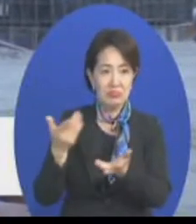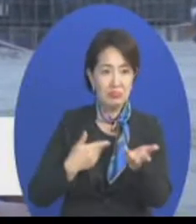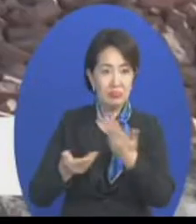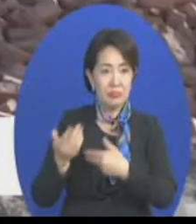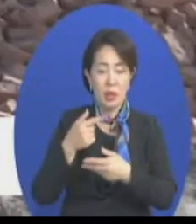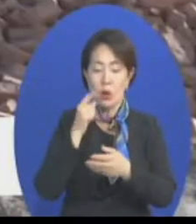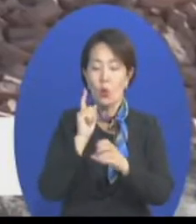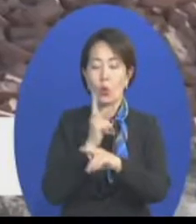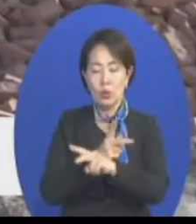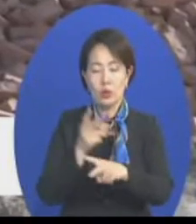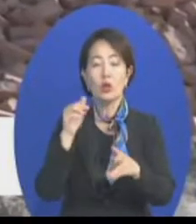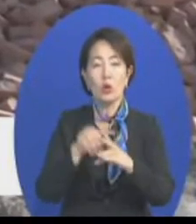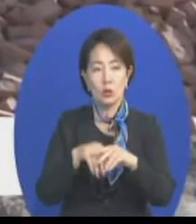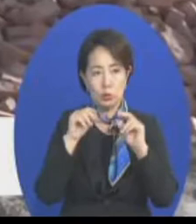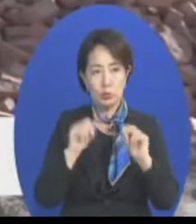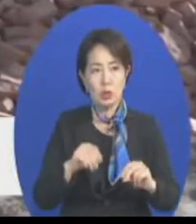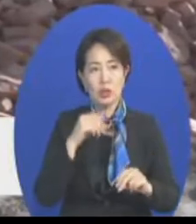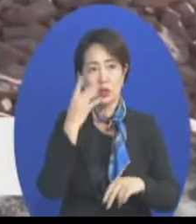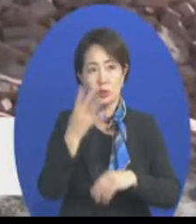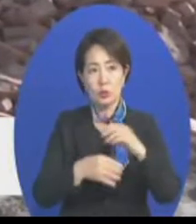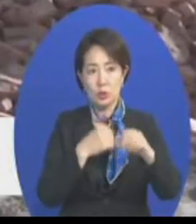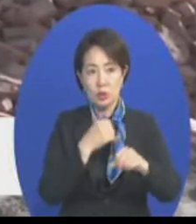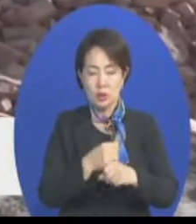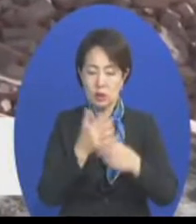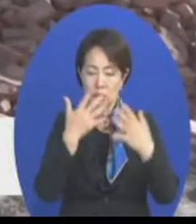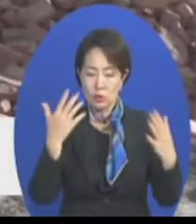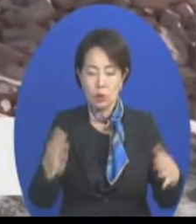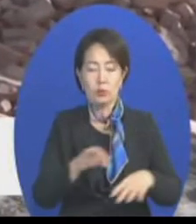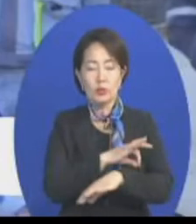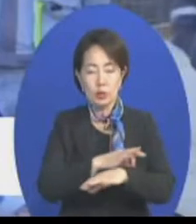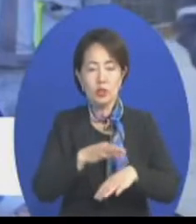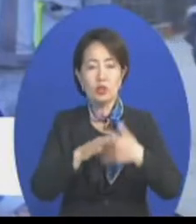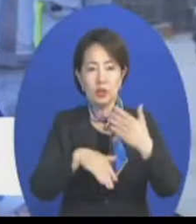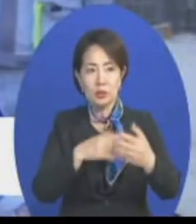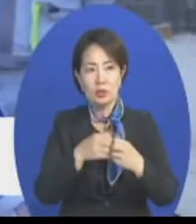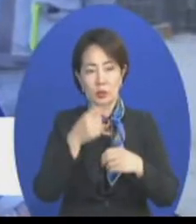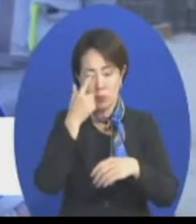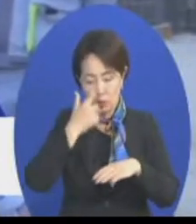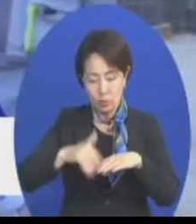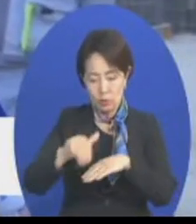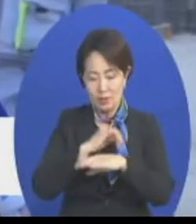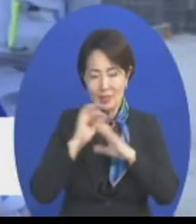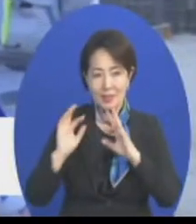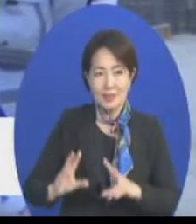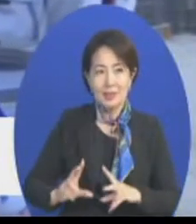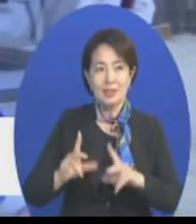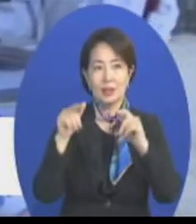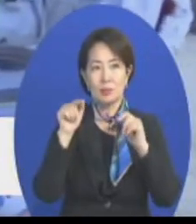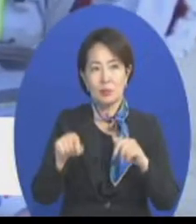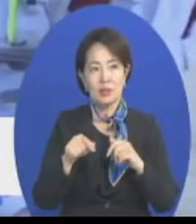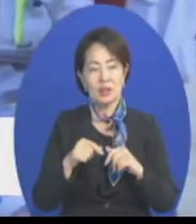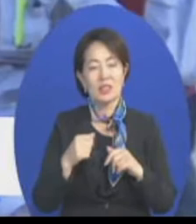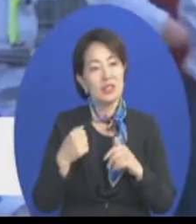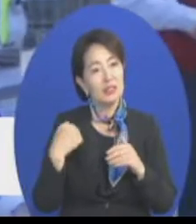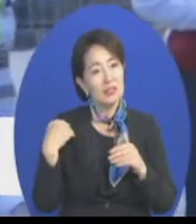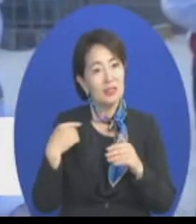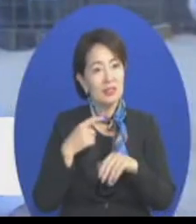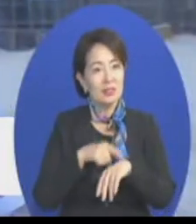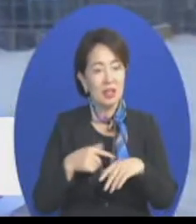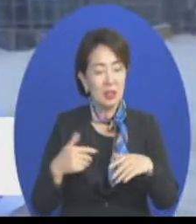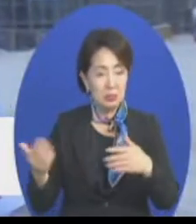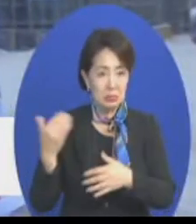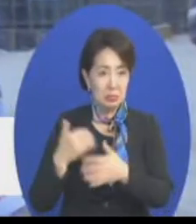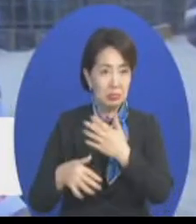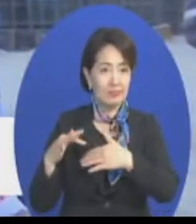Эний хуулийн тусгай болно. Энэ 4 жилийн чигс одоо олон том төсөл хэрэгжүүлнэ. Монгол улс сэргэн мандлын тууштай цагдаа орж ийн гэж бидэг чинь